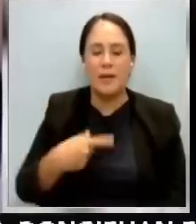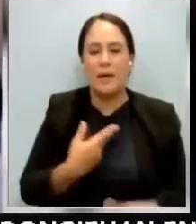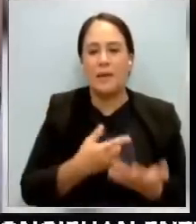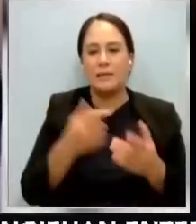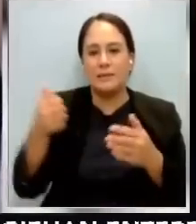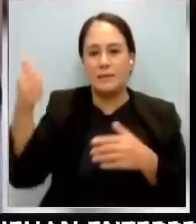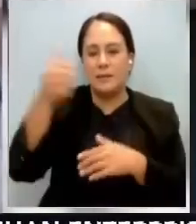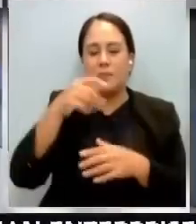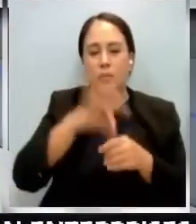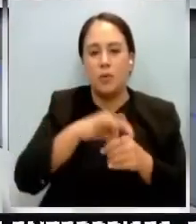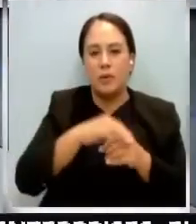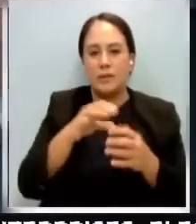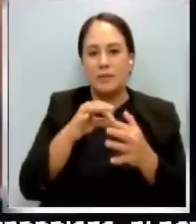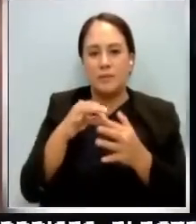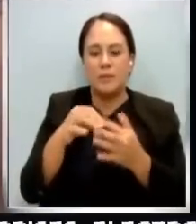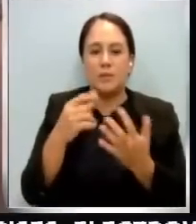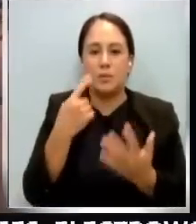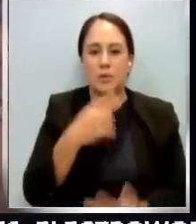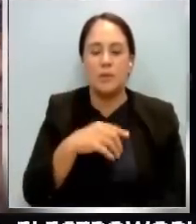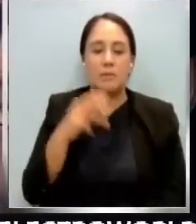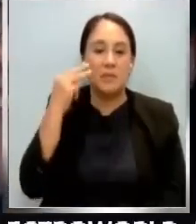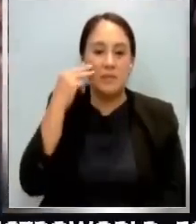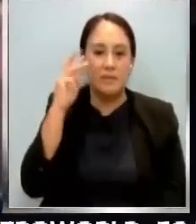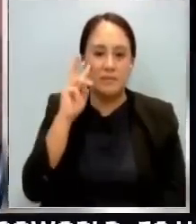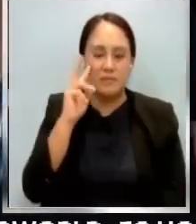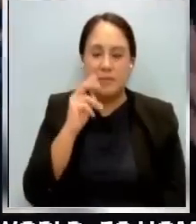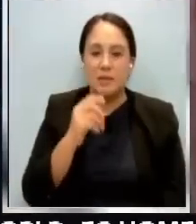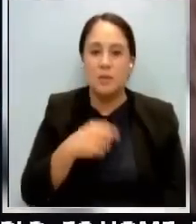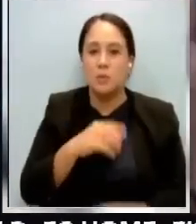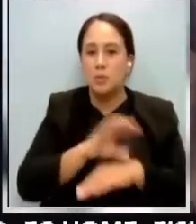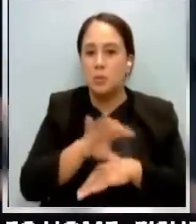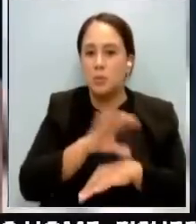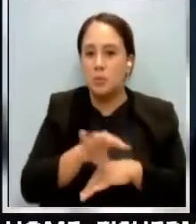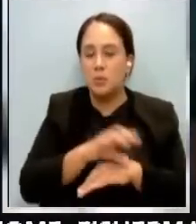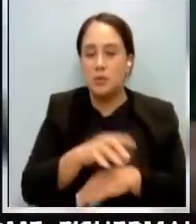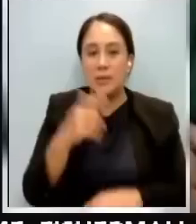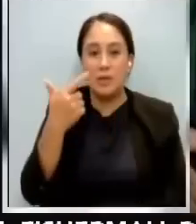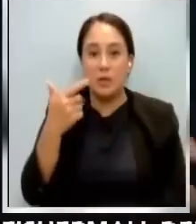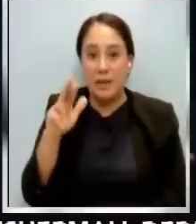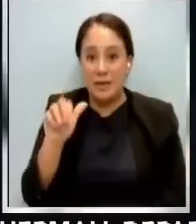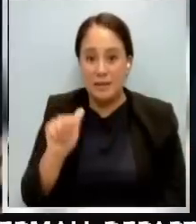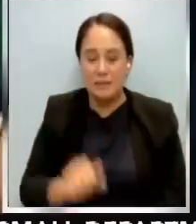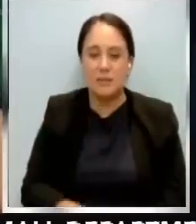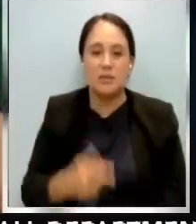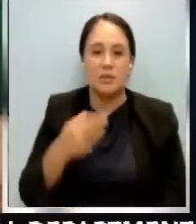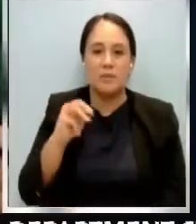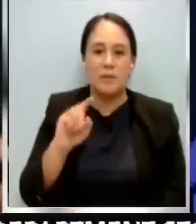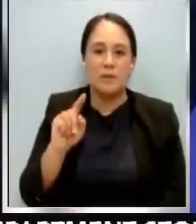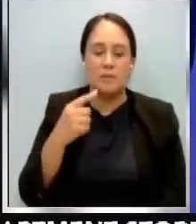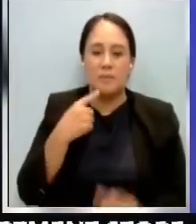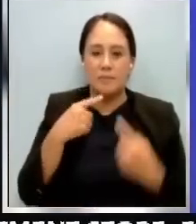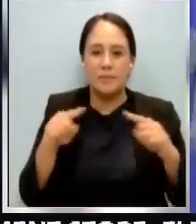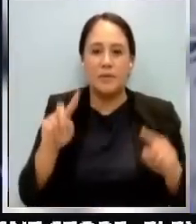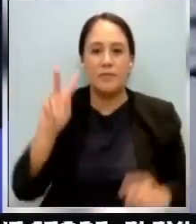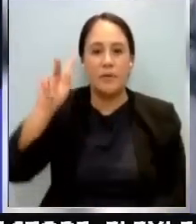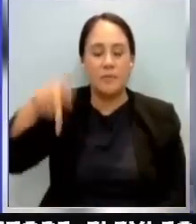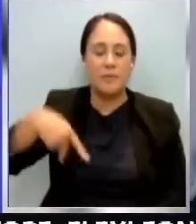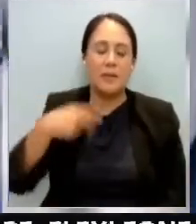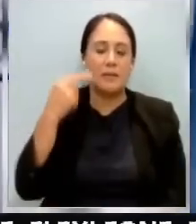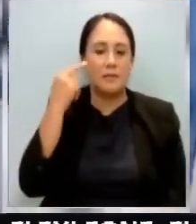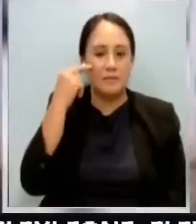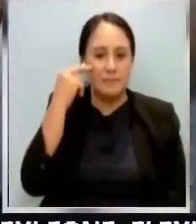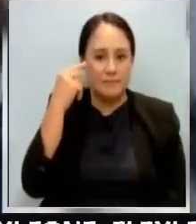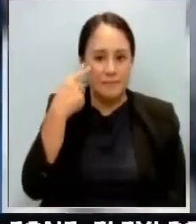Specials Michelle Seva, Consultant Grace De La Peña Reyes, GMA Public Affairs First VP Nessa Valdelion, Vice President